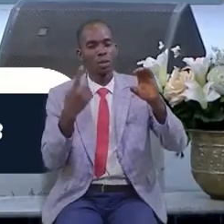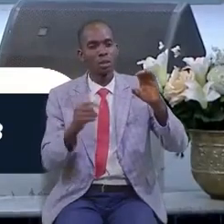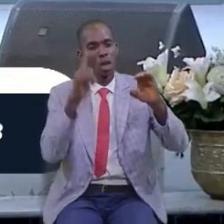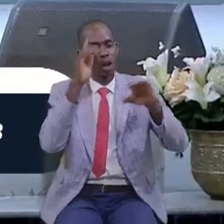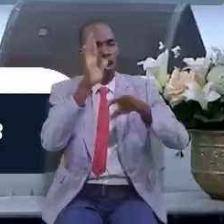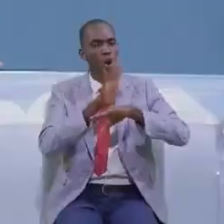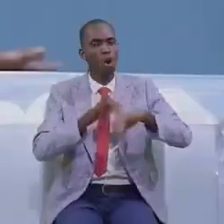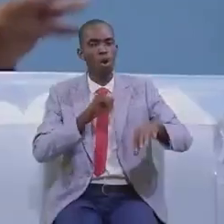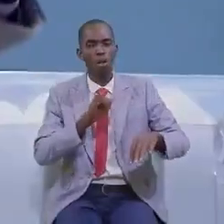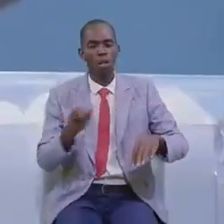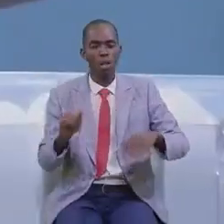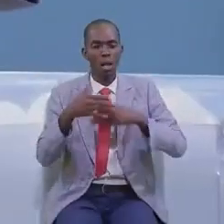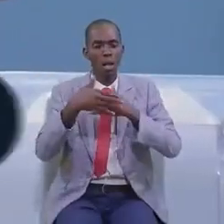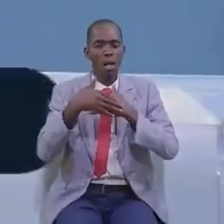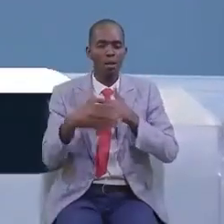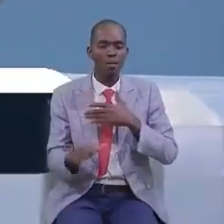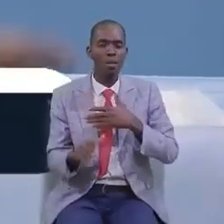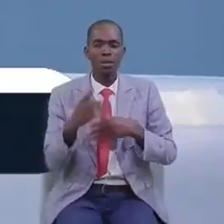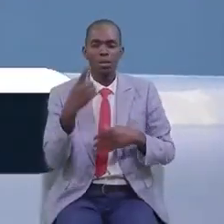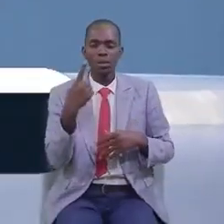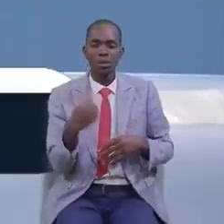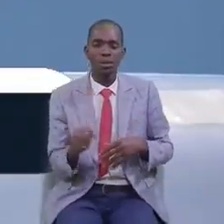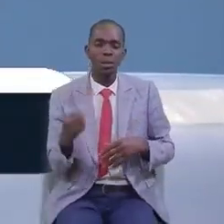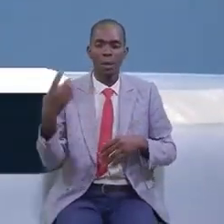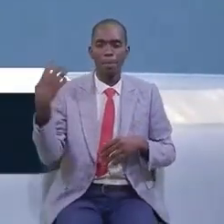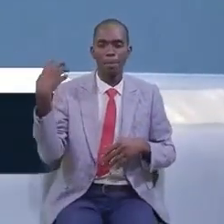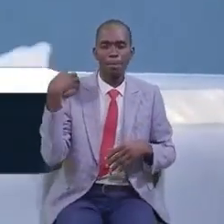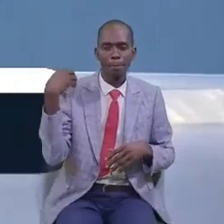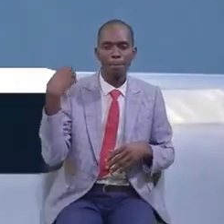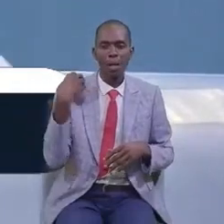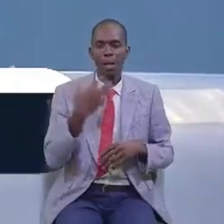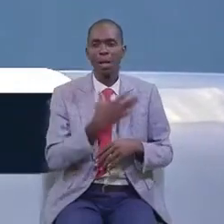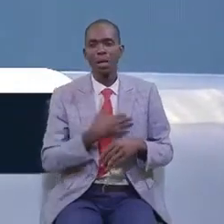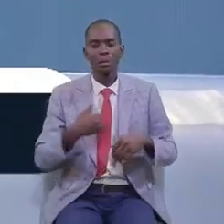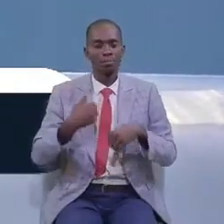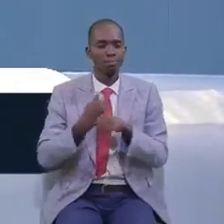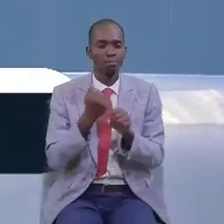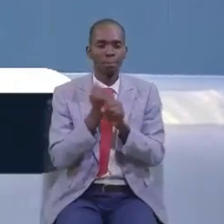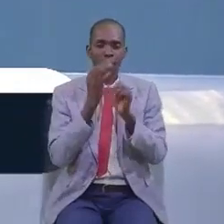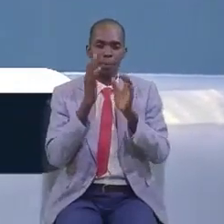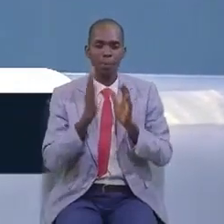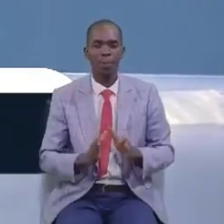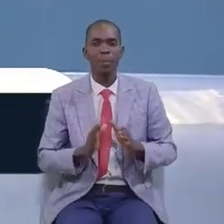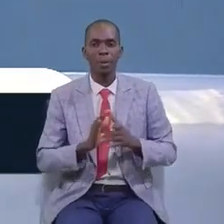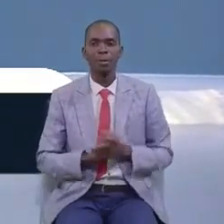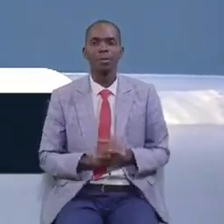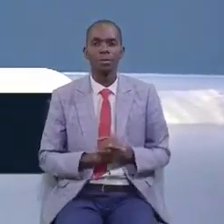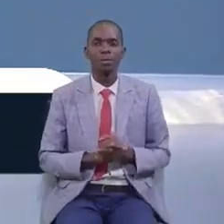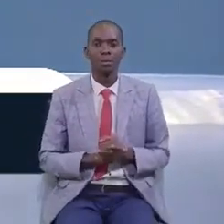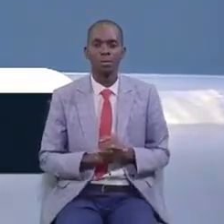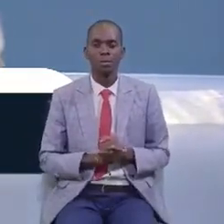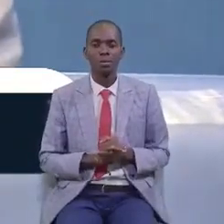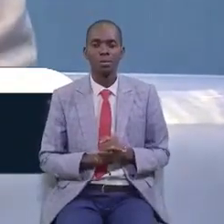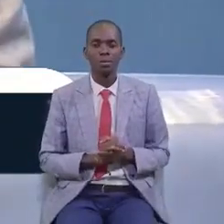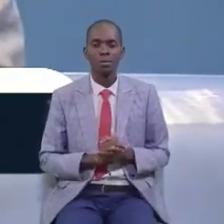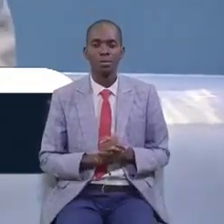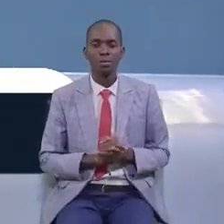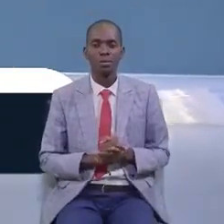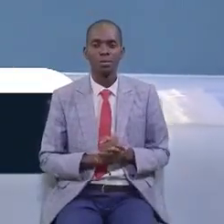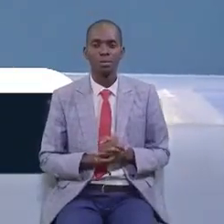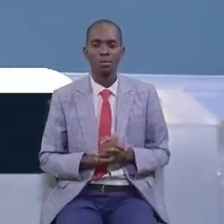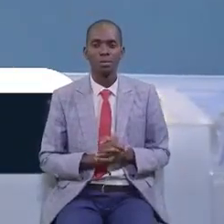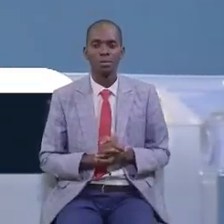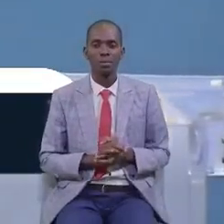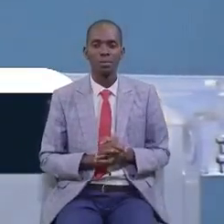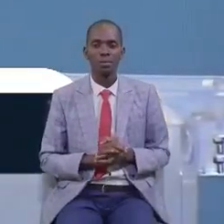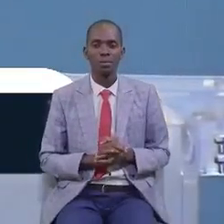calling after the master and maker. Alage mana srushtikarta mana prabhu aina vaniyu